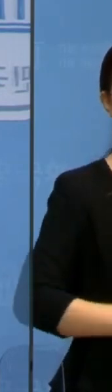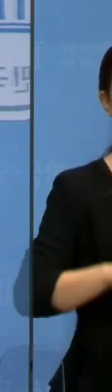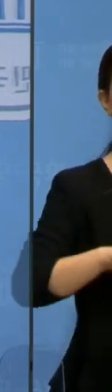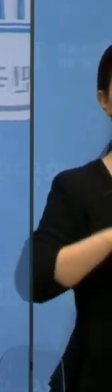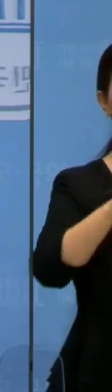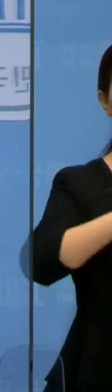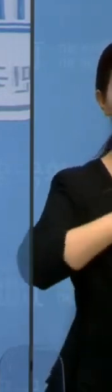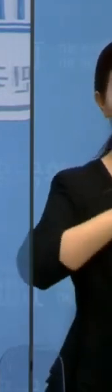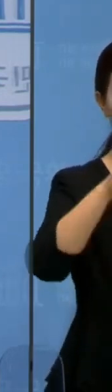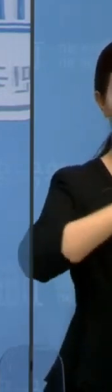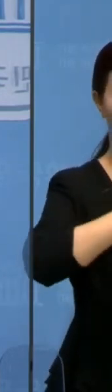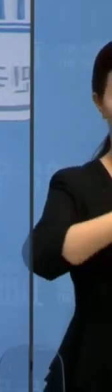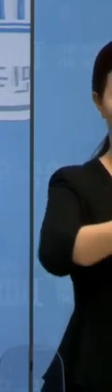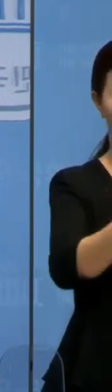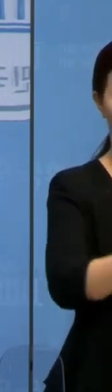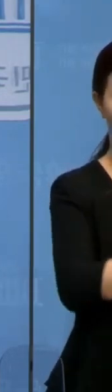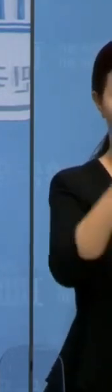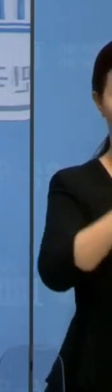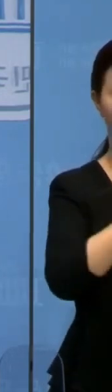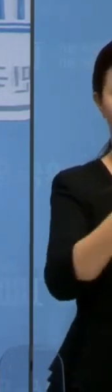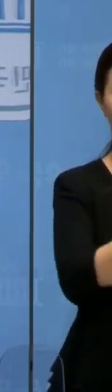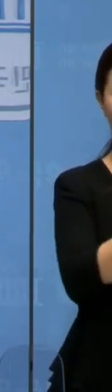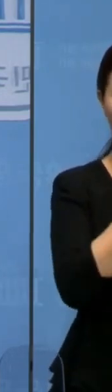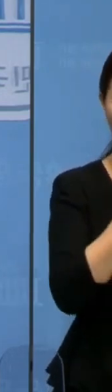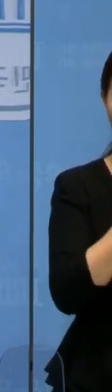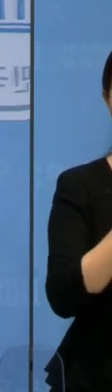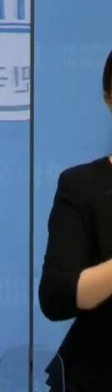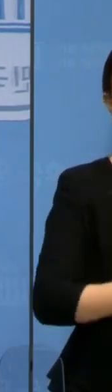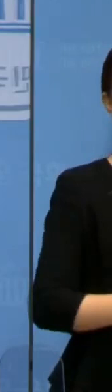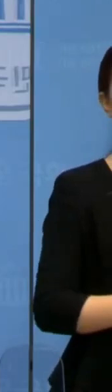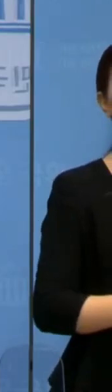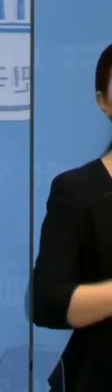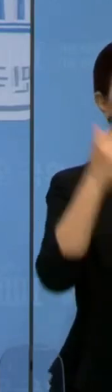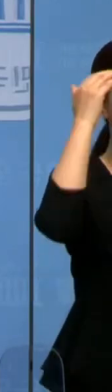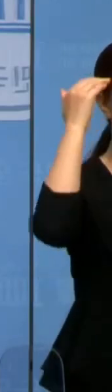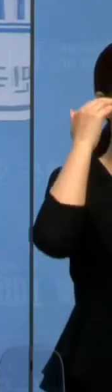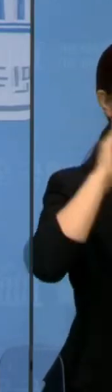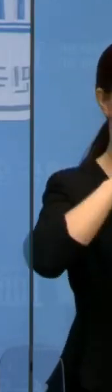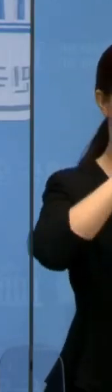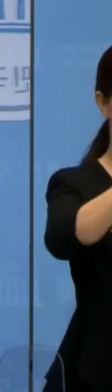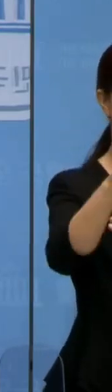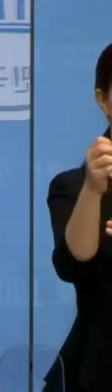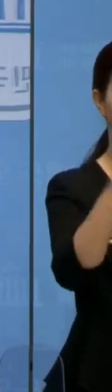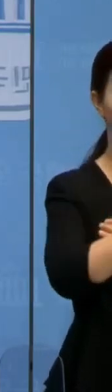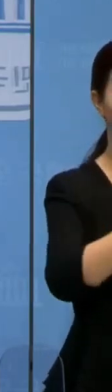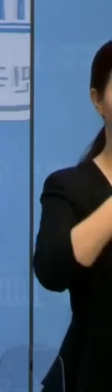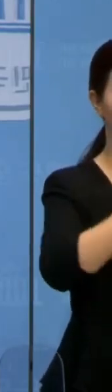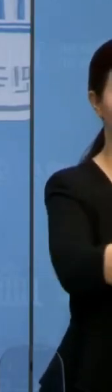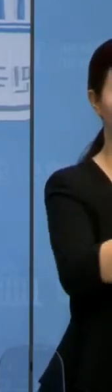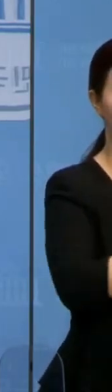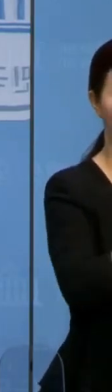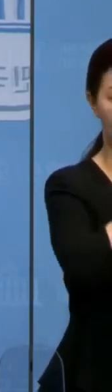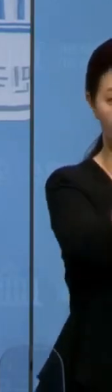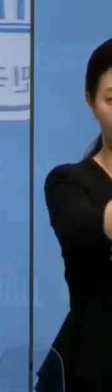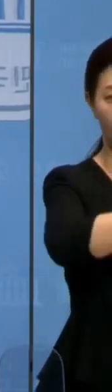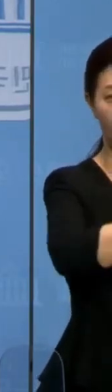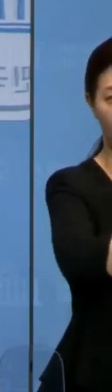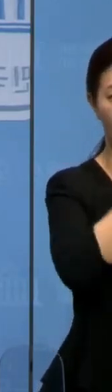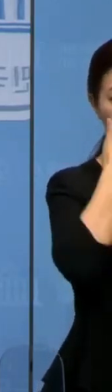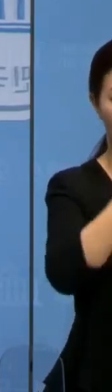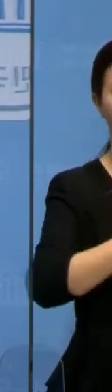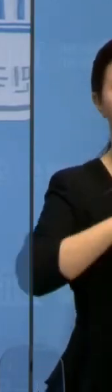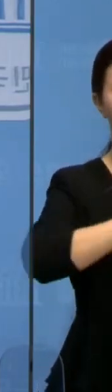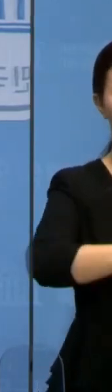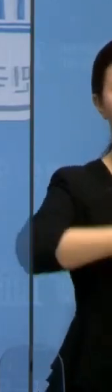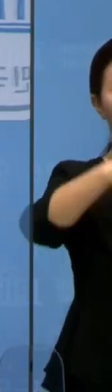민주당의 미래와 대한민국의 방향을 결정하는 선거입니다. 꼭 투표해